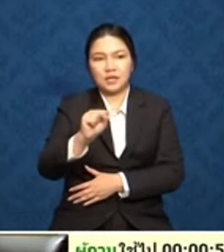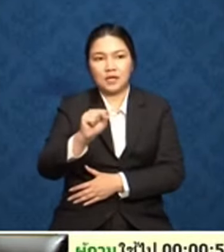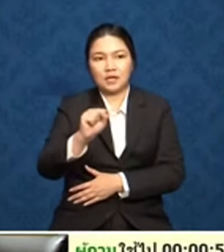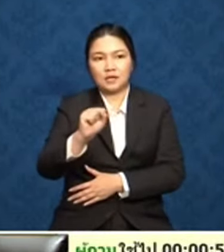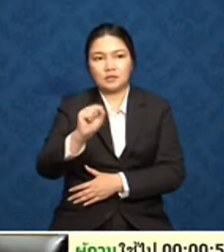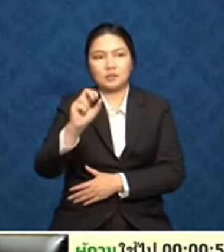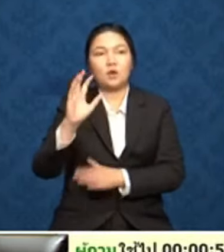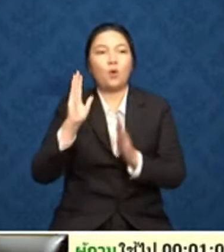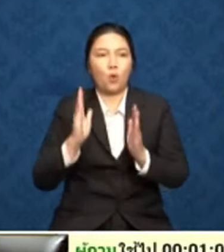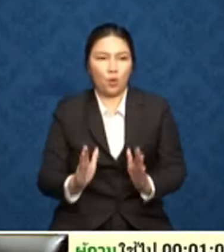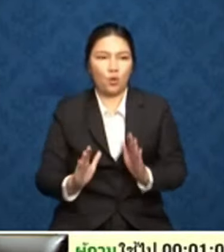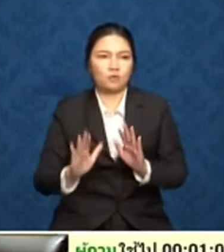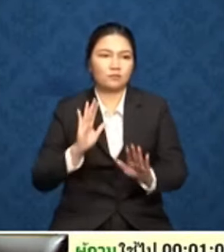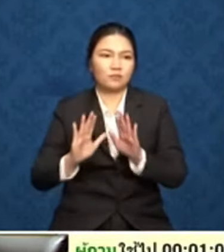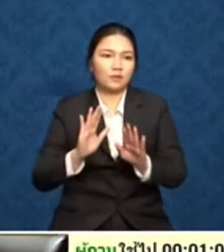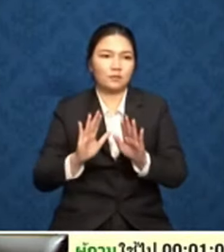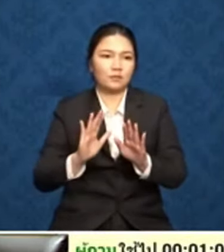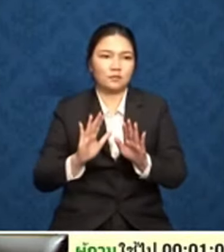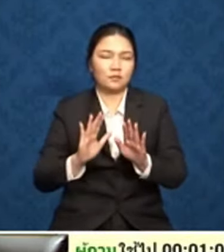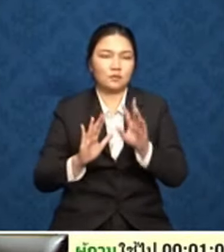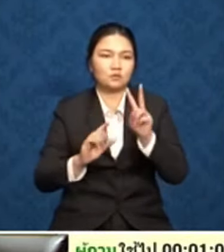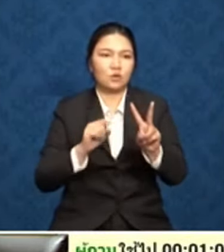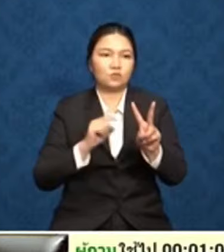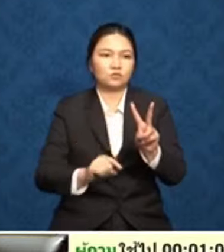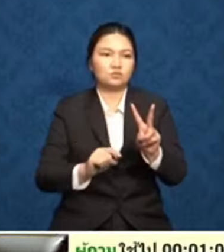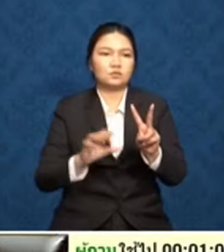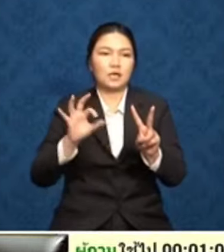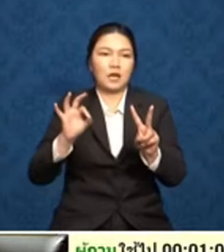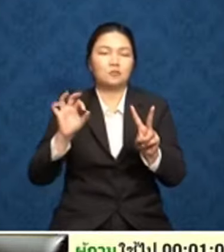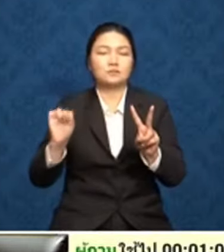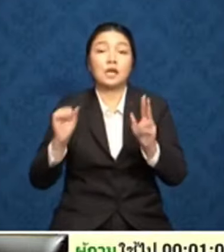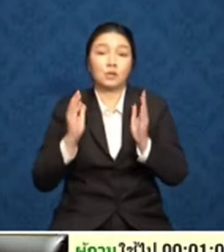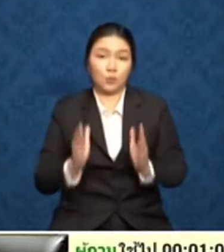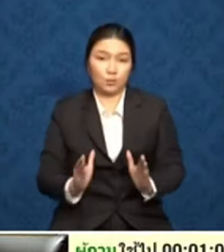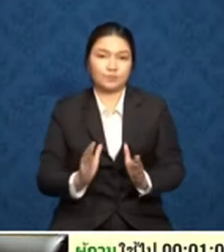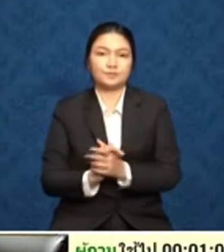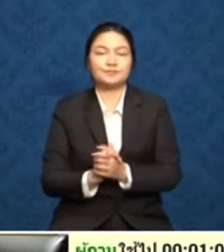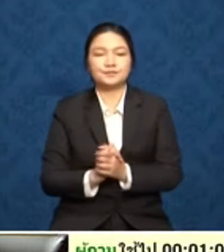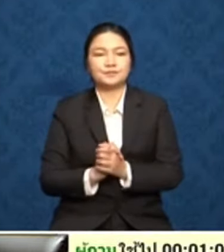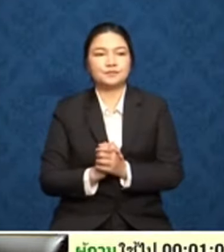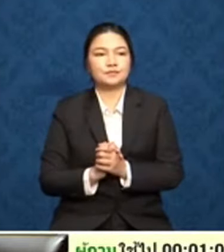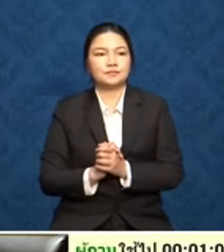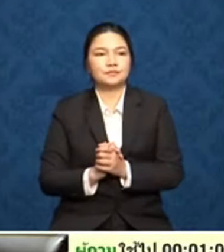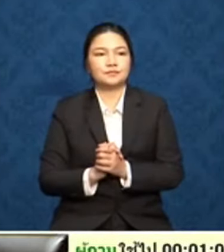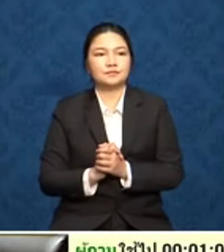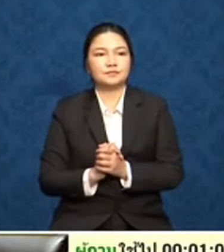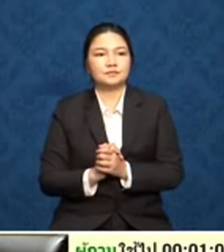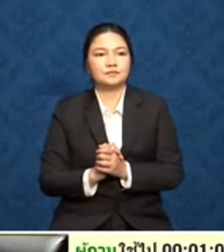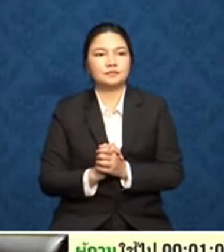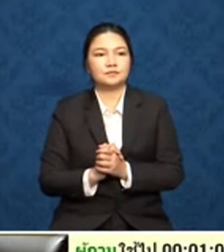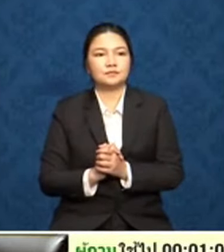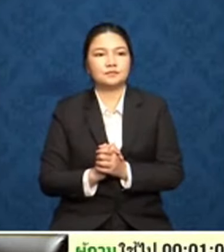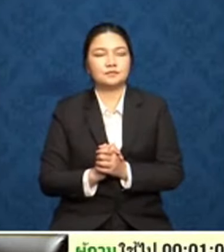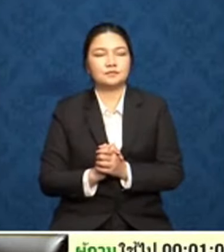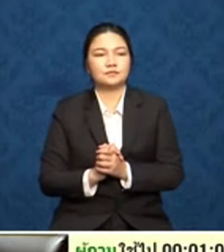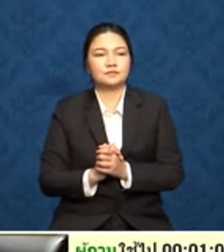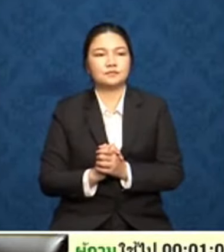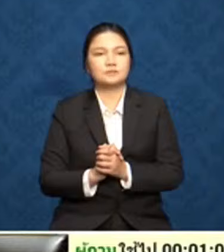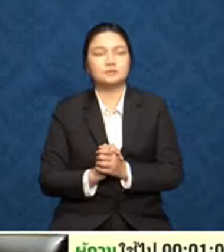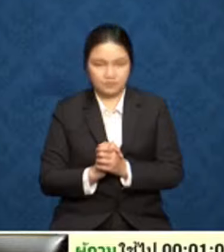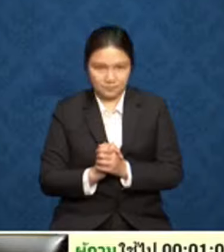2,500,000 คนนะคะจนถึงประมาณ 2.9 แสนคนนะคะซึ่งในส่วนนี้เนี่ยคือส่วนที่เข้ารับการรักษ